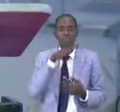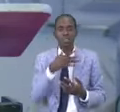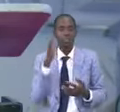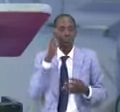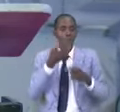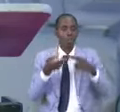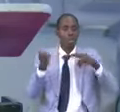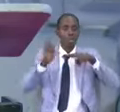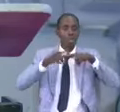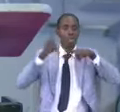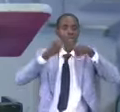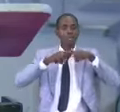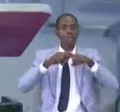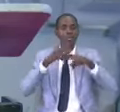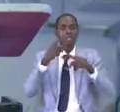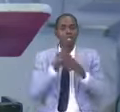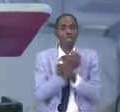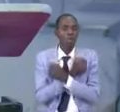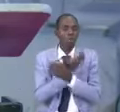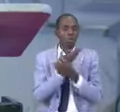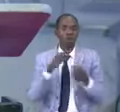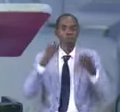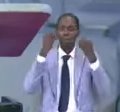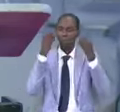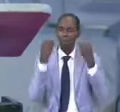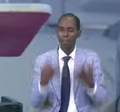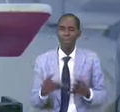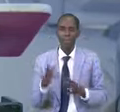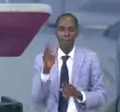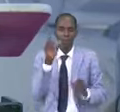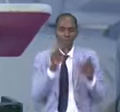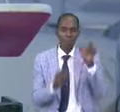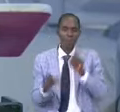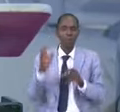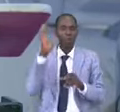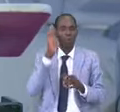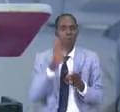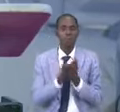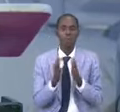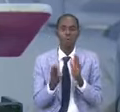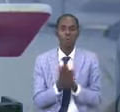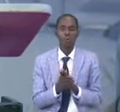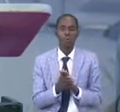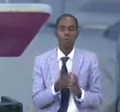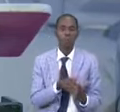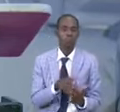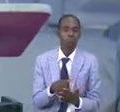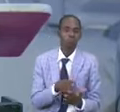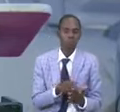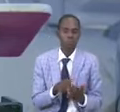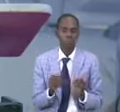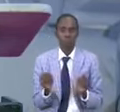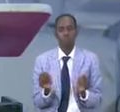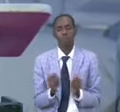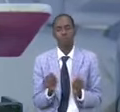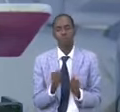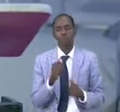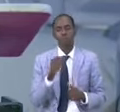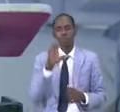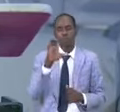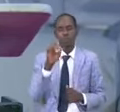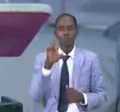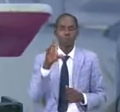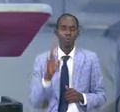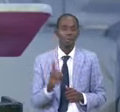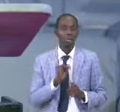se refroidira je prie que tu ne fasses pas partie de ces gens-là soit parmi le